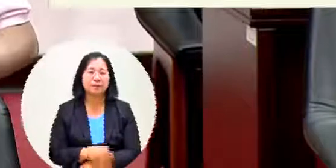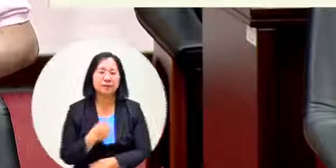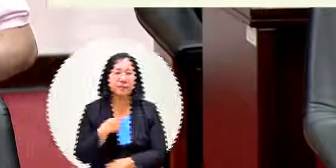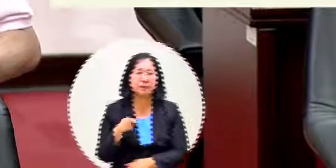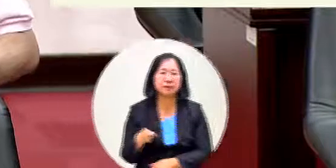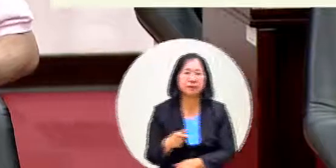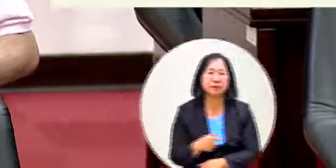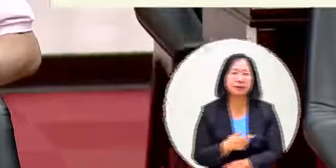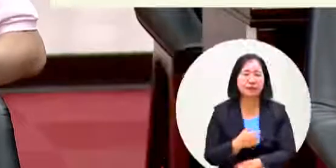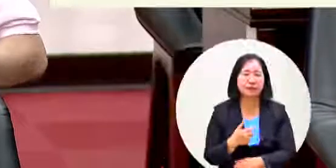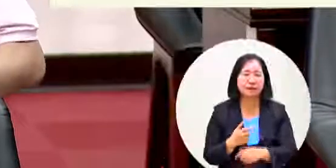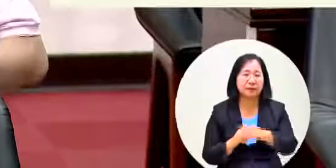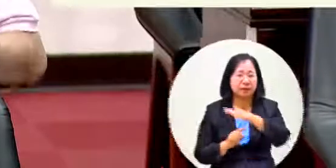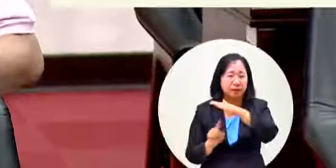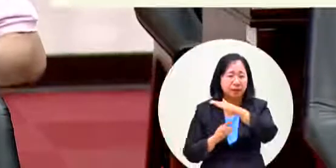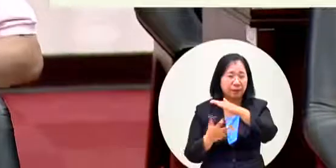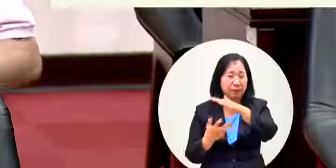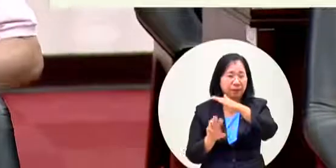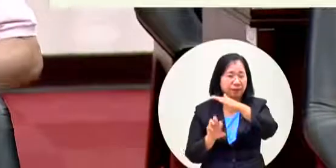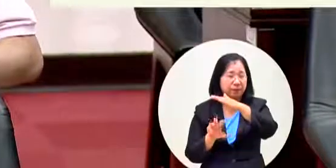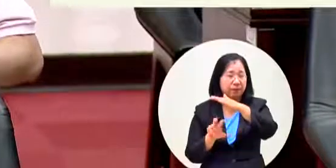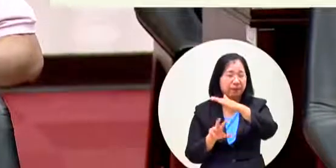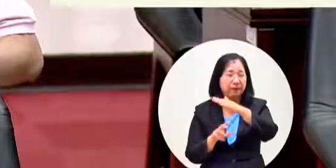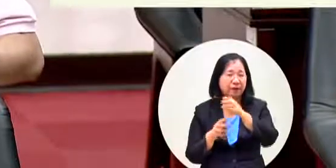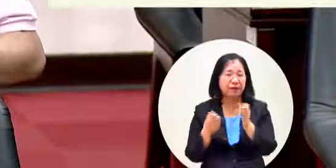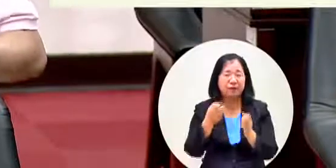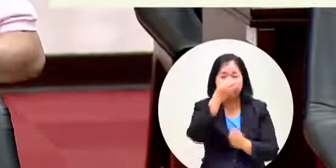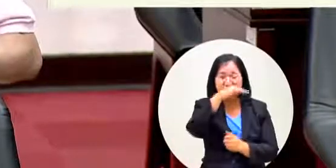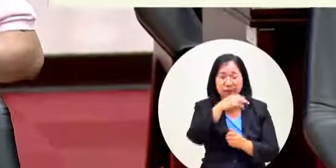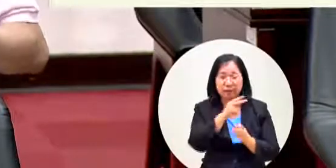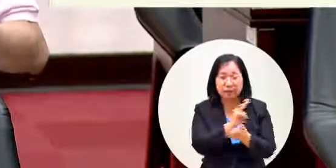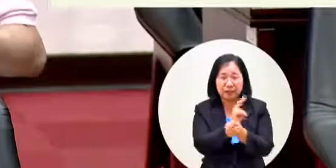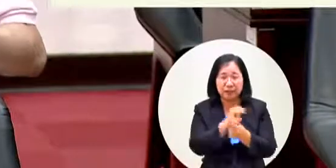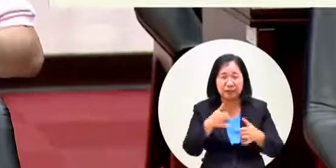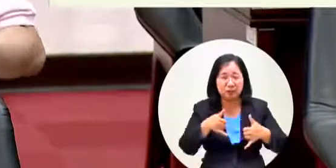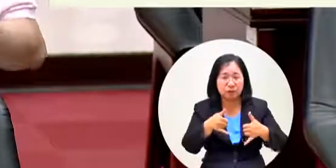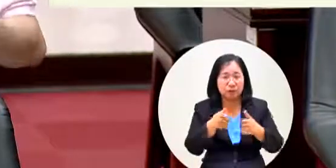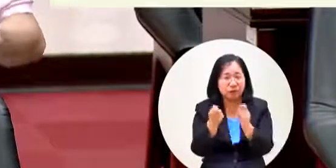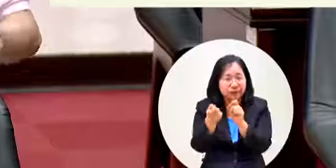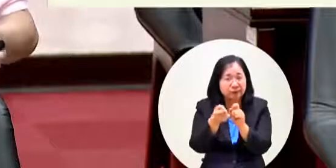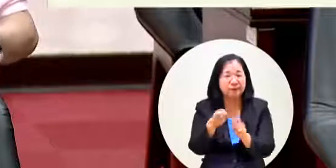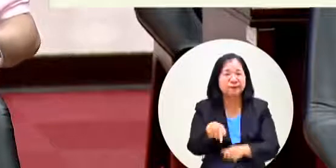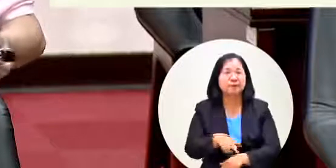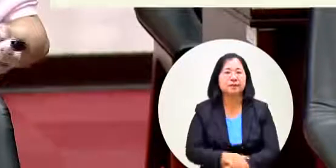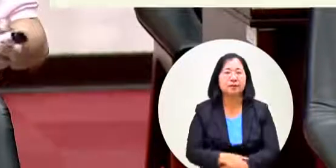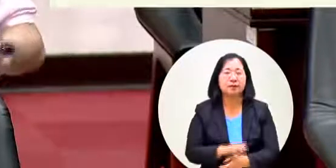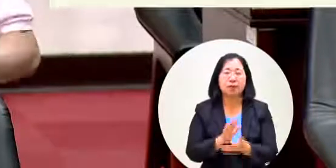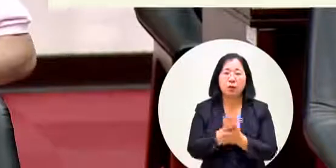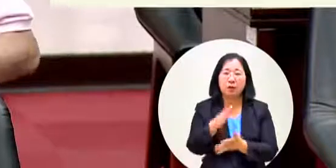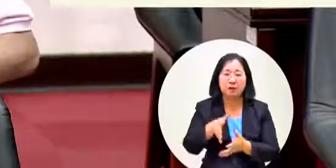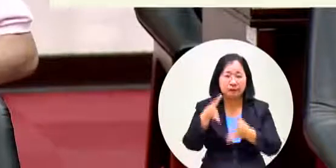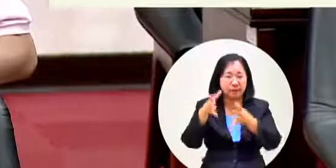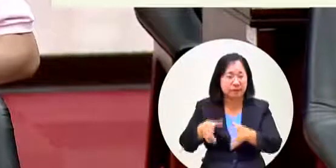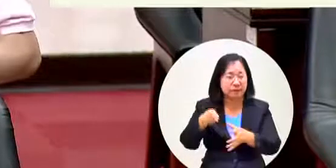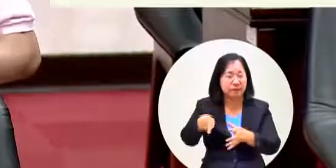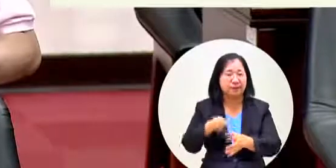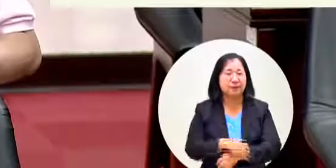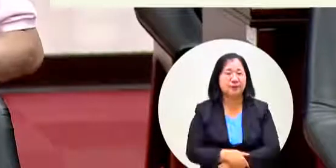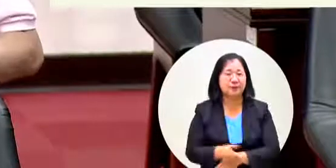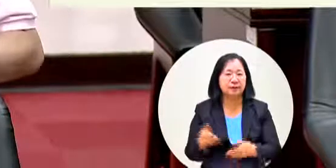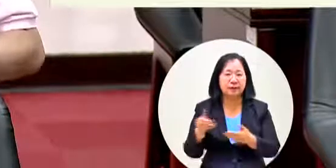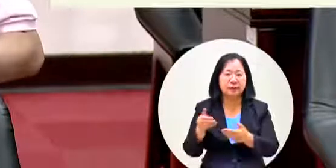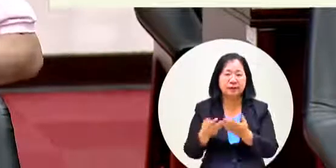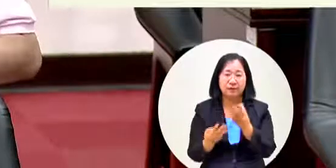分，我们朝那一个方向来做一个研拟。 好，谢谢副长，请坐因为伊家的这个地点吼，伊这個地